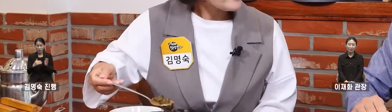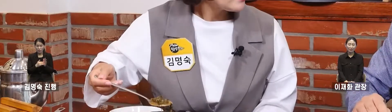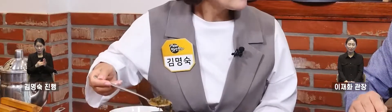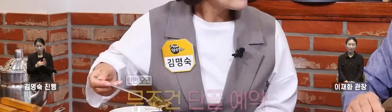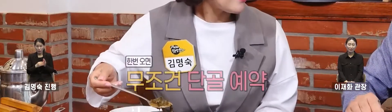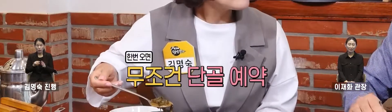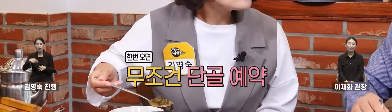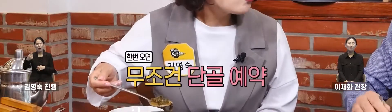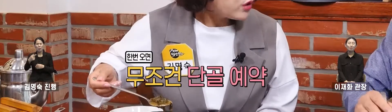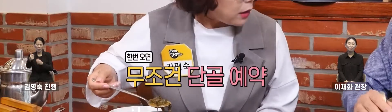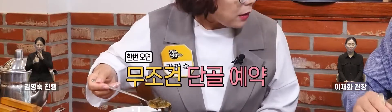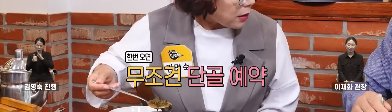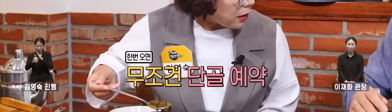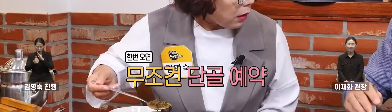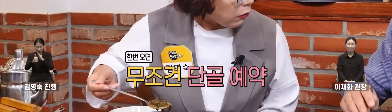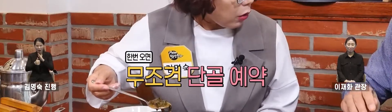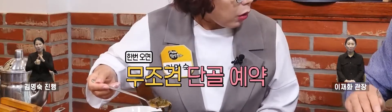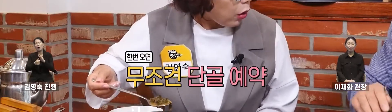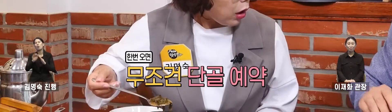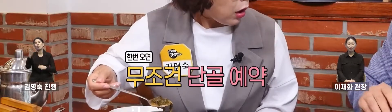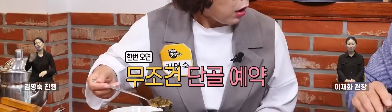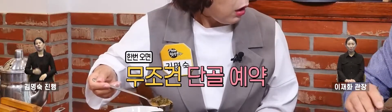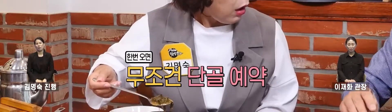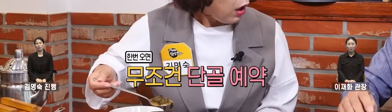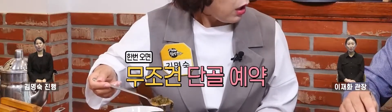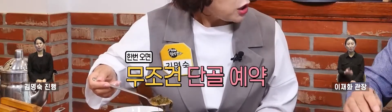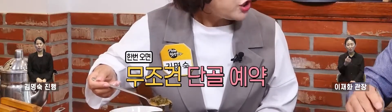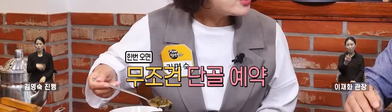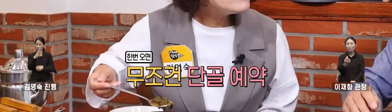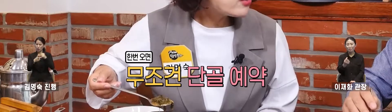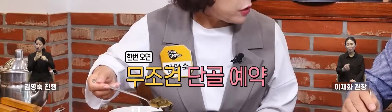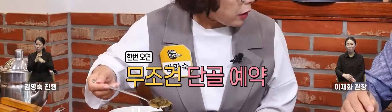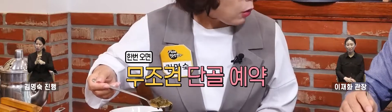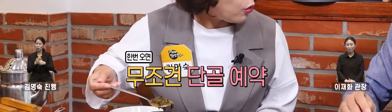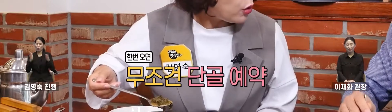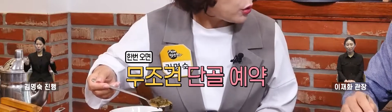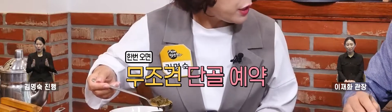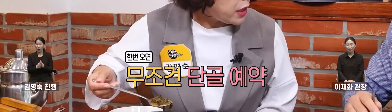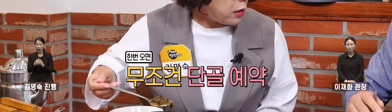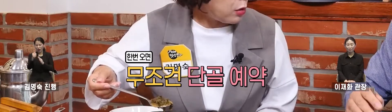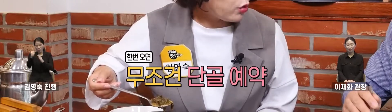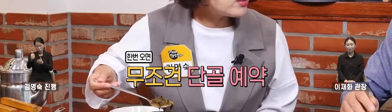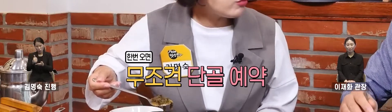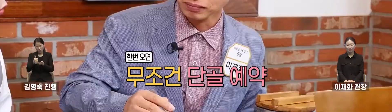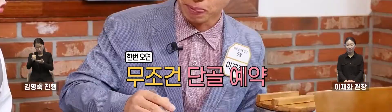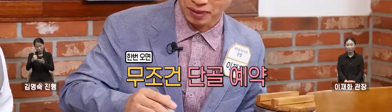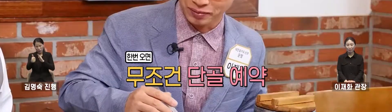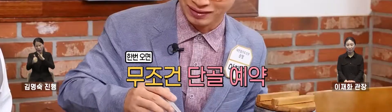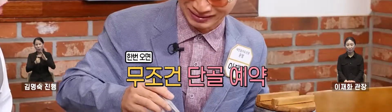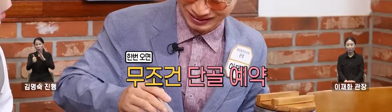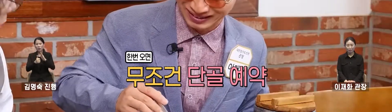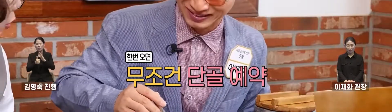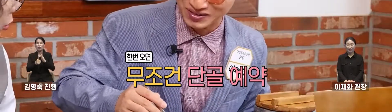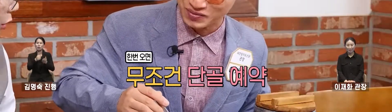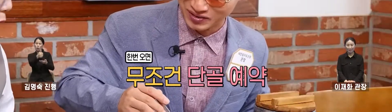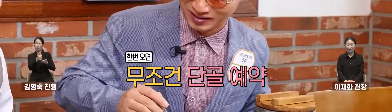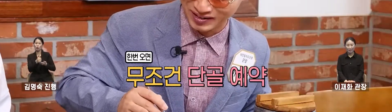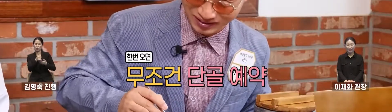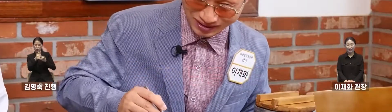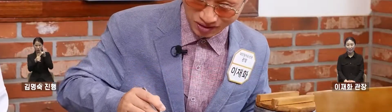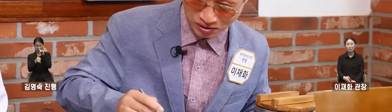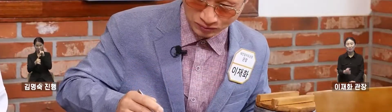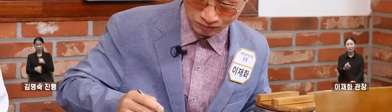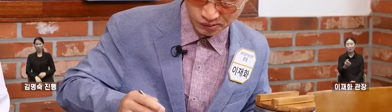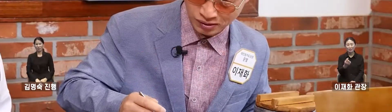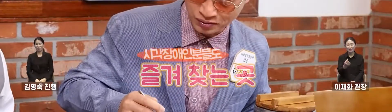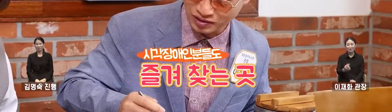오시면 단골이 되시더라고요. 네, 맞습니다. 20년째 단골이신 손님도 오늘 왔다 가셨거든요.